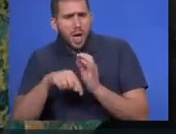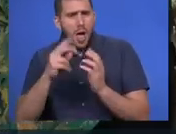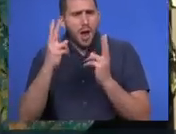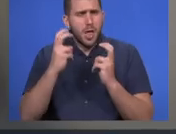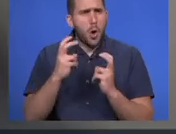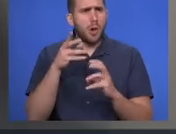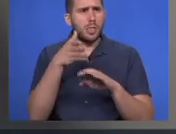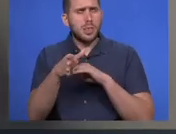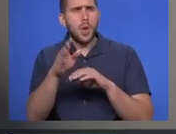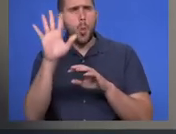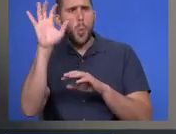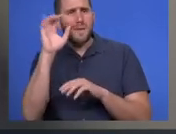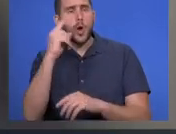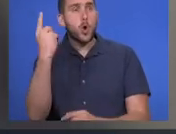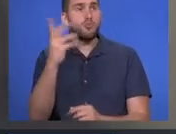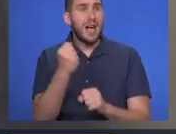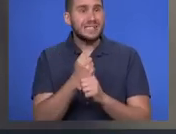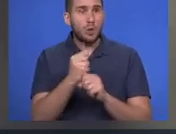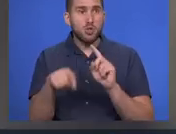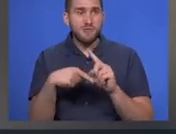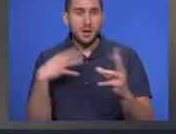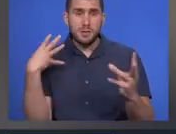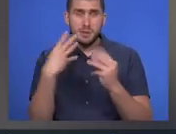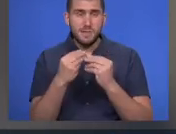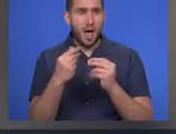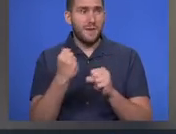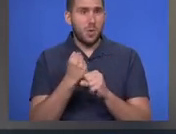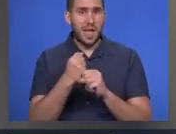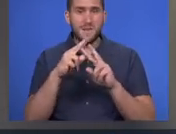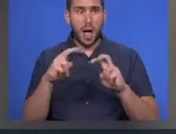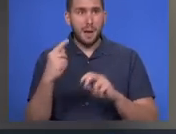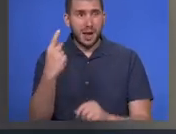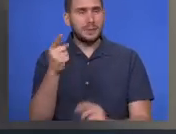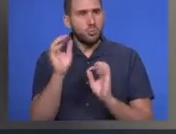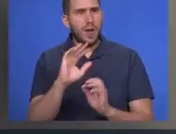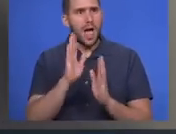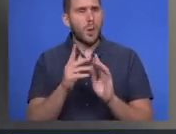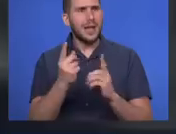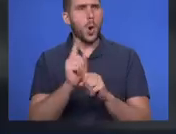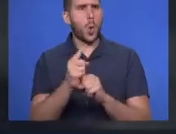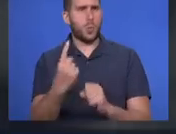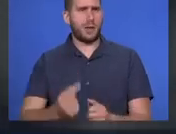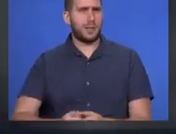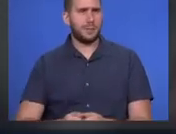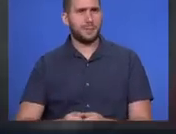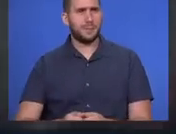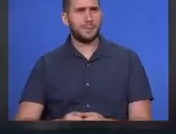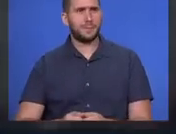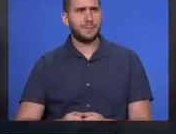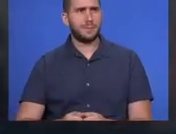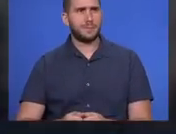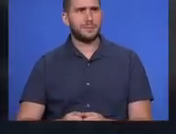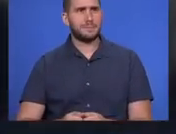להתחבר לרשת וי-פיי. כל מה שעשינו פה לאורך כל הזמן והעבודה והמחקר, זה כדי שהכל ייעשה בצורה אוטומטית. זה במתחת! טוב,